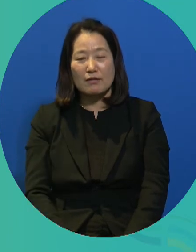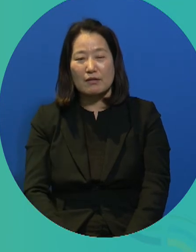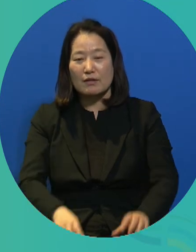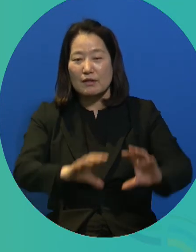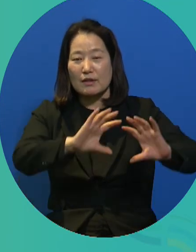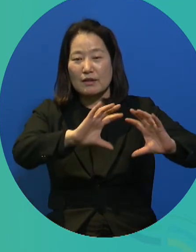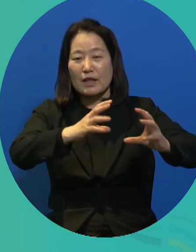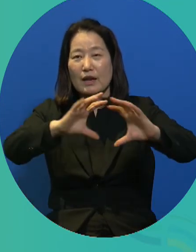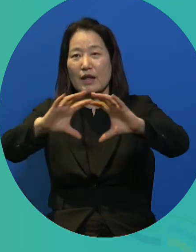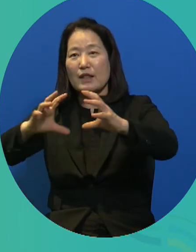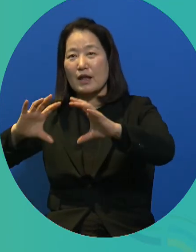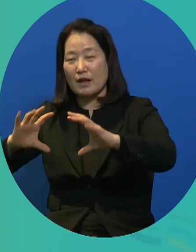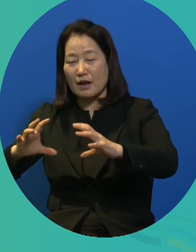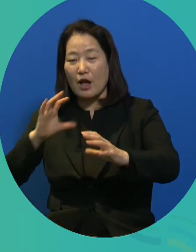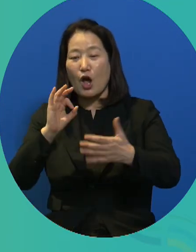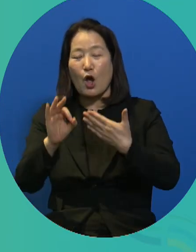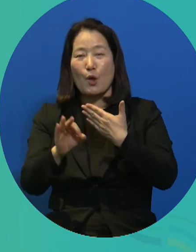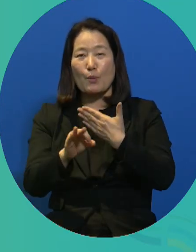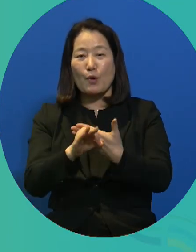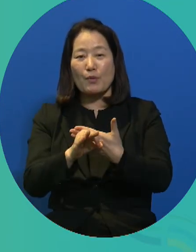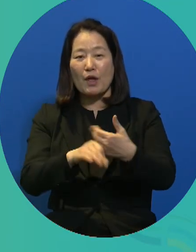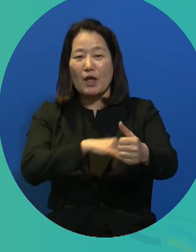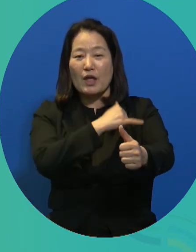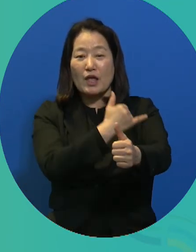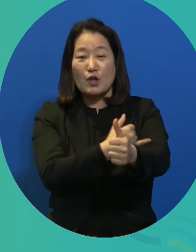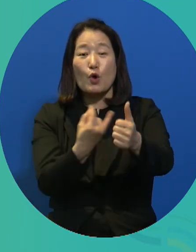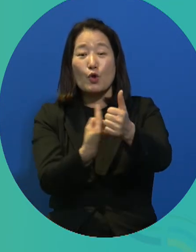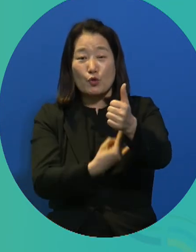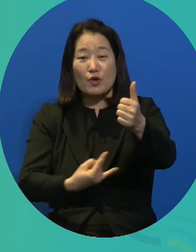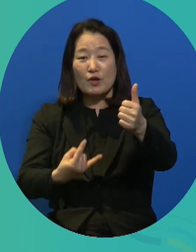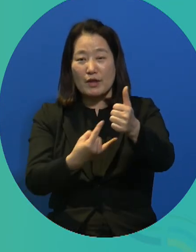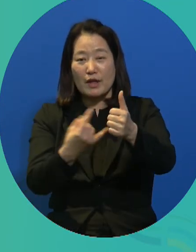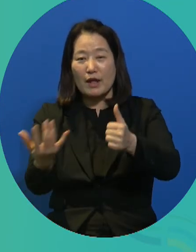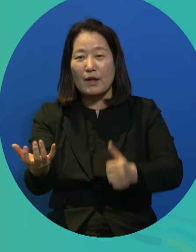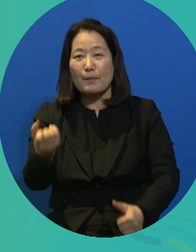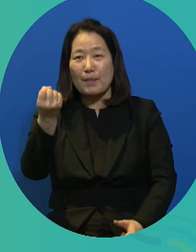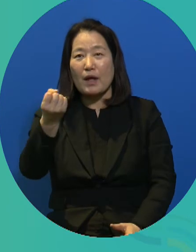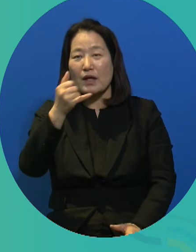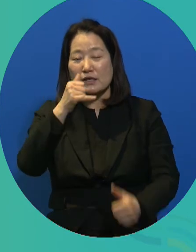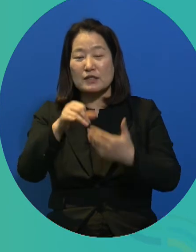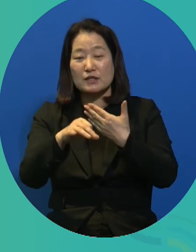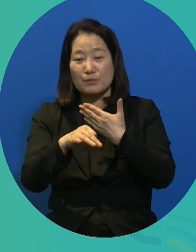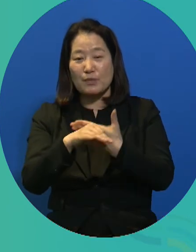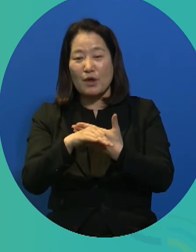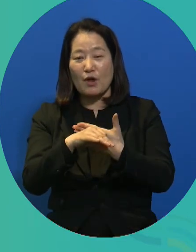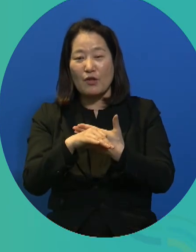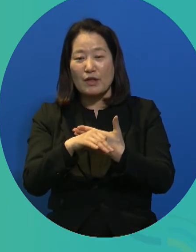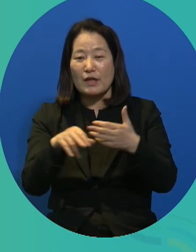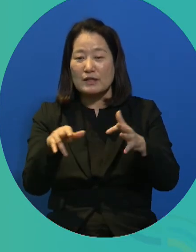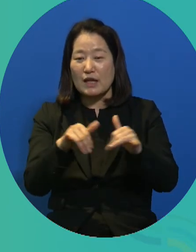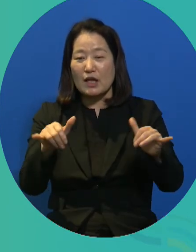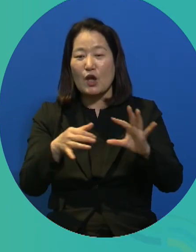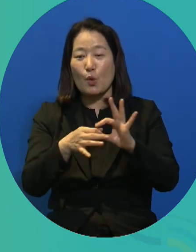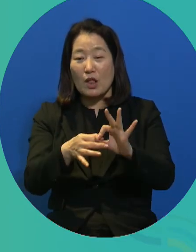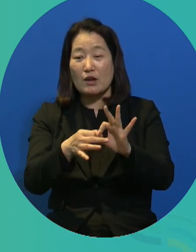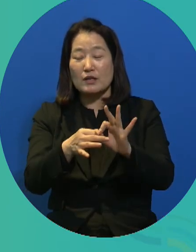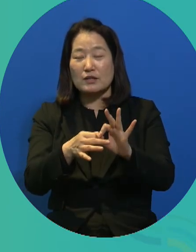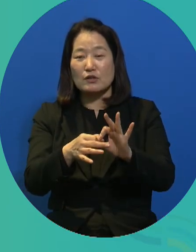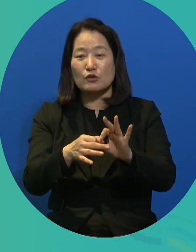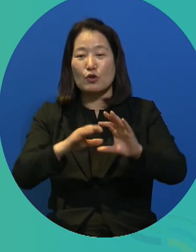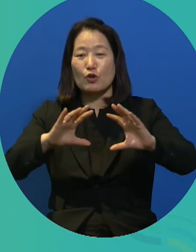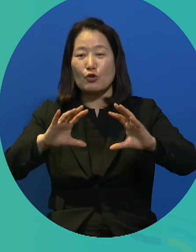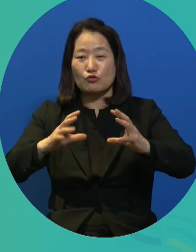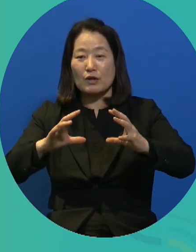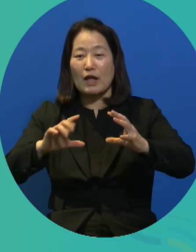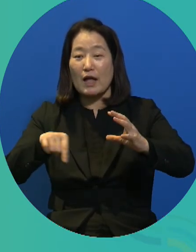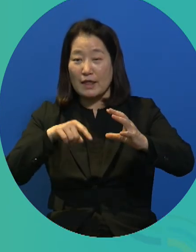국가들이 이제 이 인권기구를 가지고 있는 경우에 인권기구가 비슷한 역할을 하는 경우가 많고,